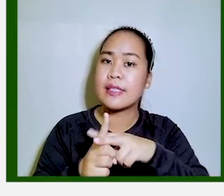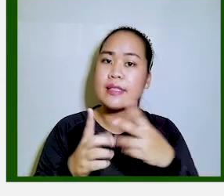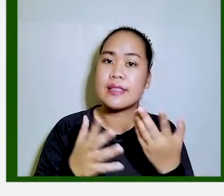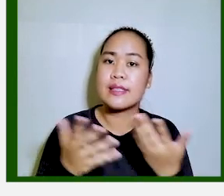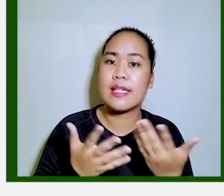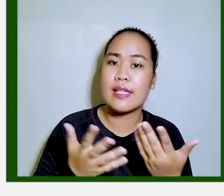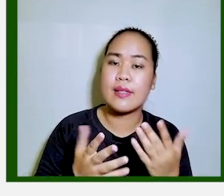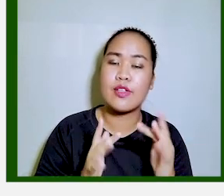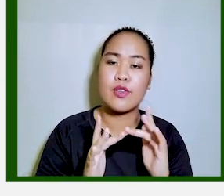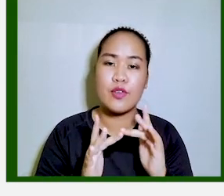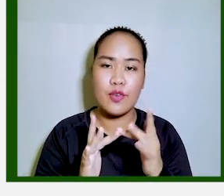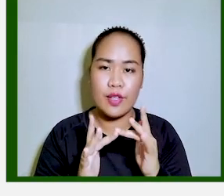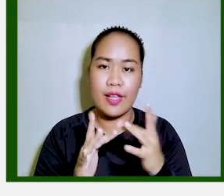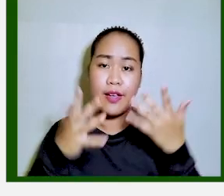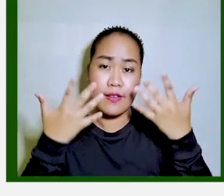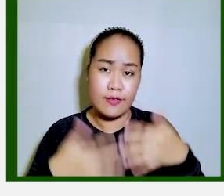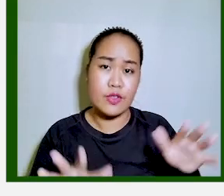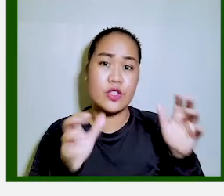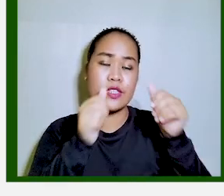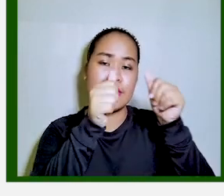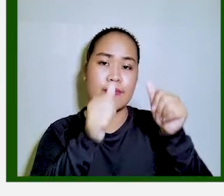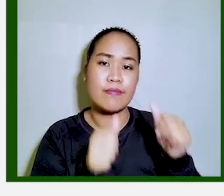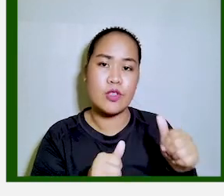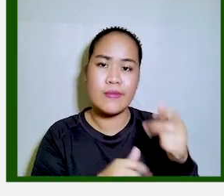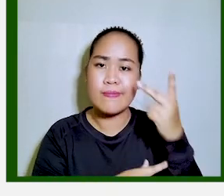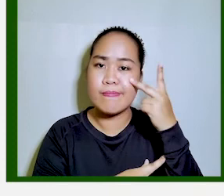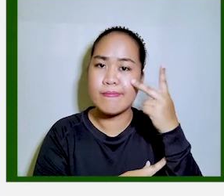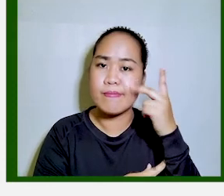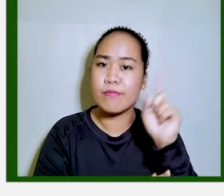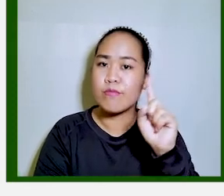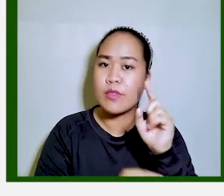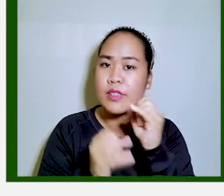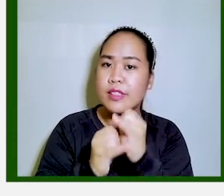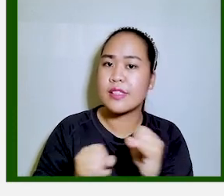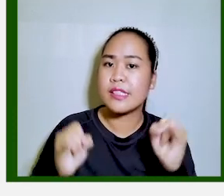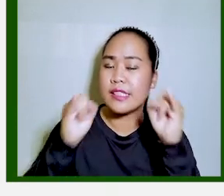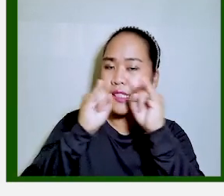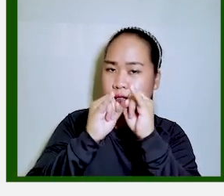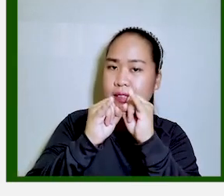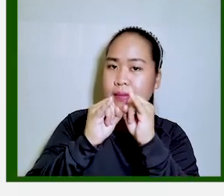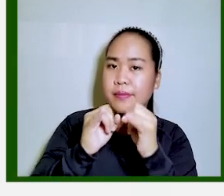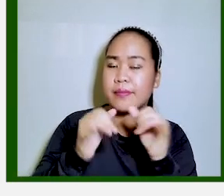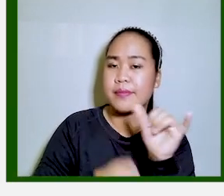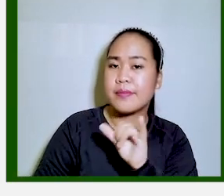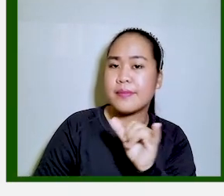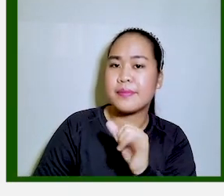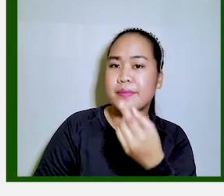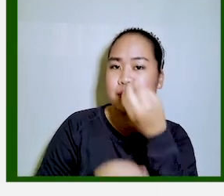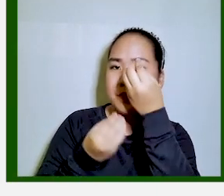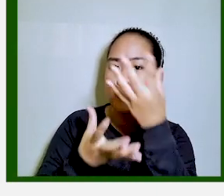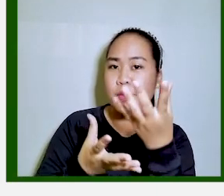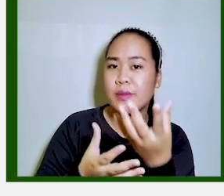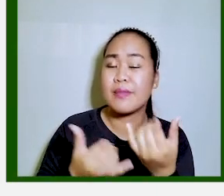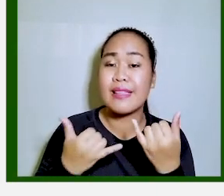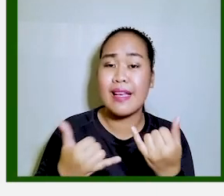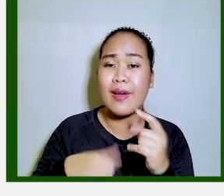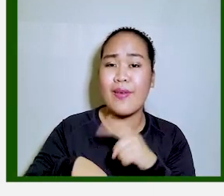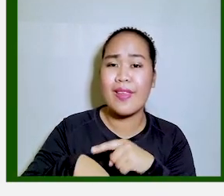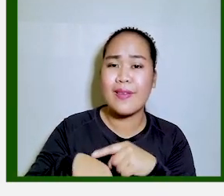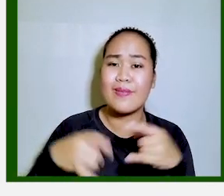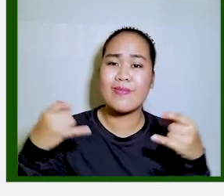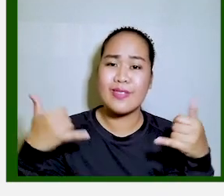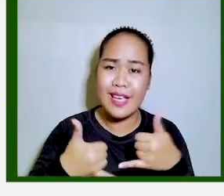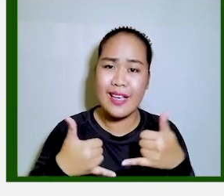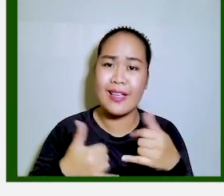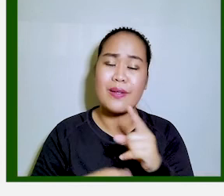collateral already. So makikita niyo na po ang mga detalye doon. So tulad ng sabi ko nga kanina, no, challenging ngayon ang hanap